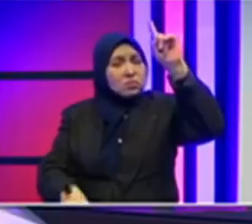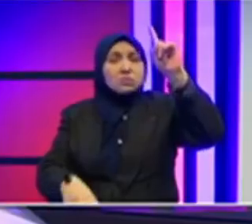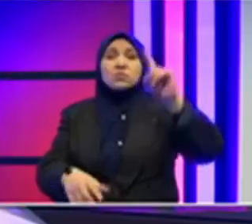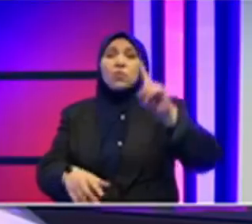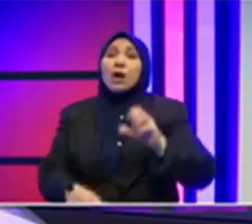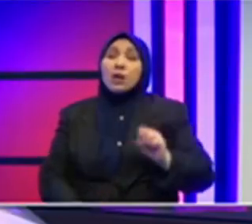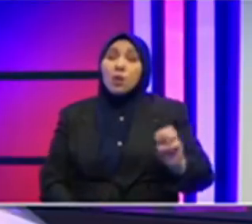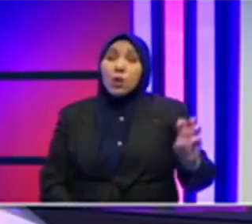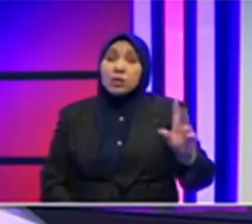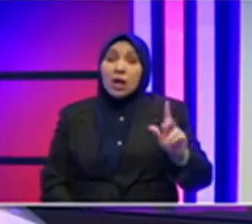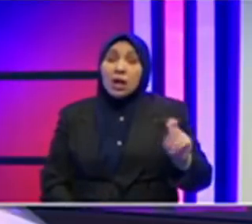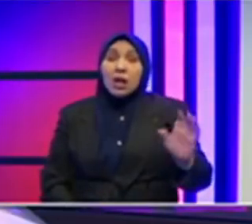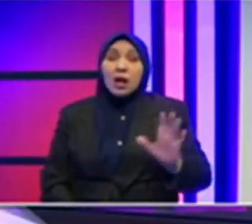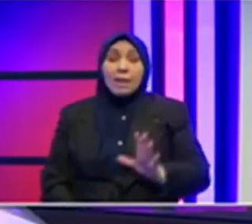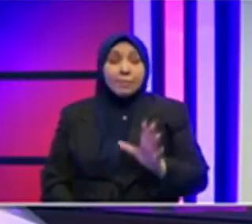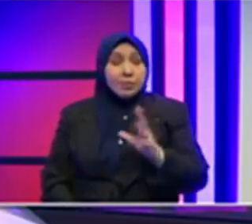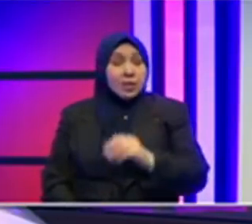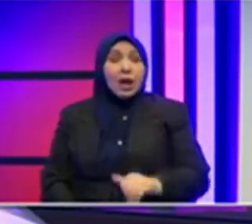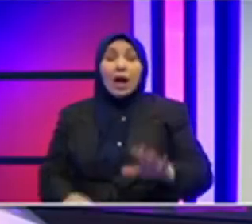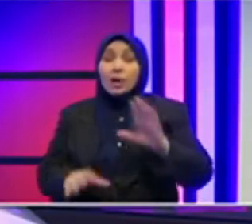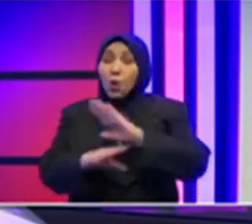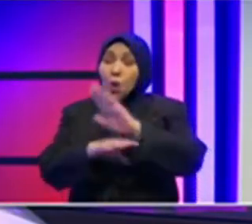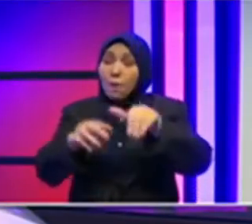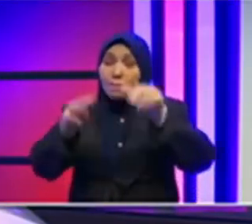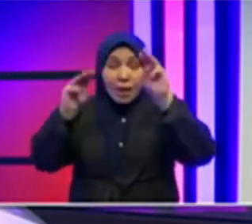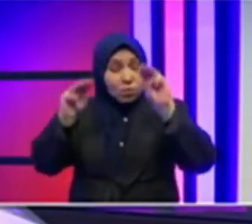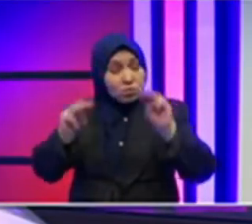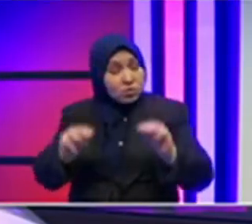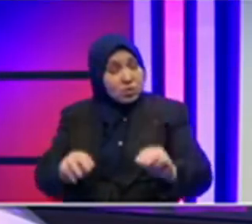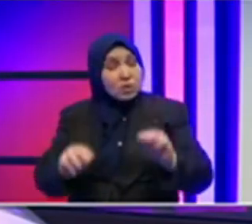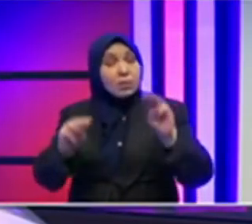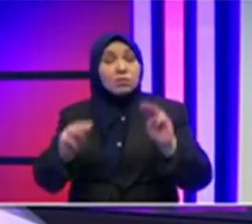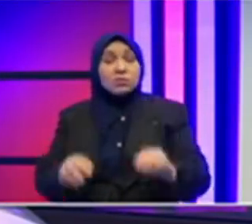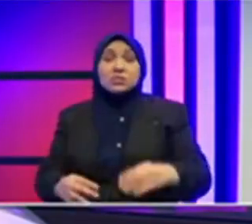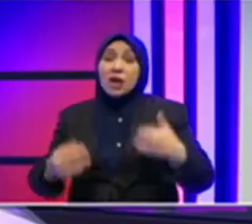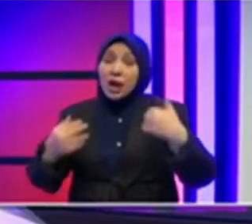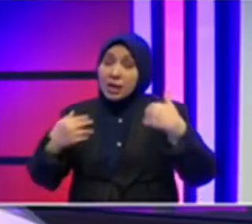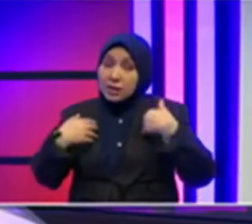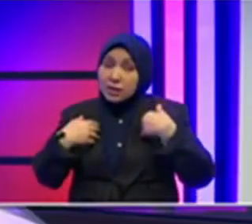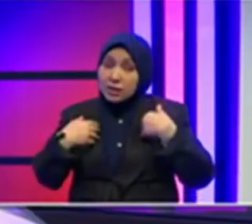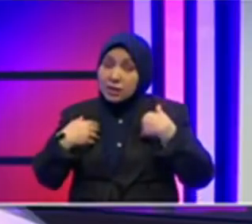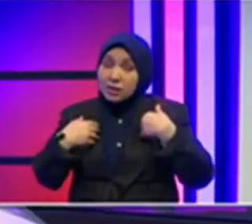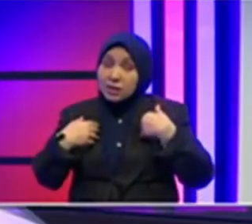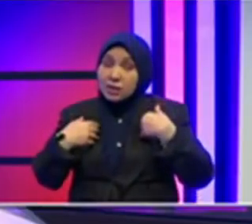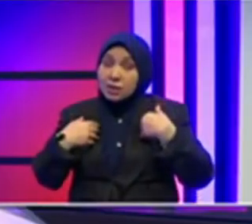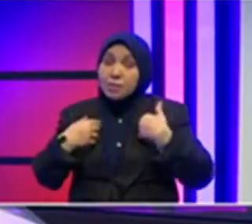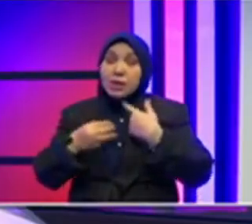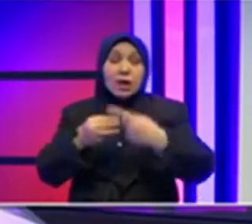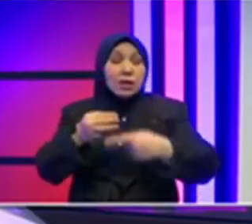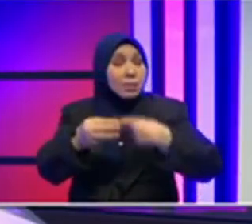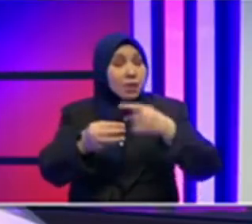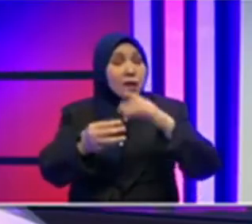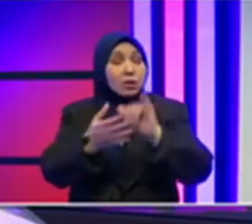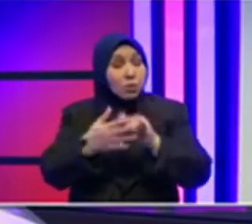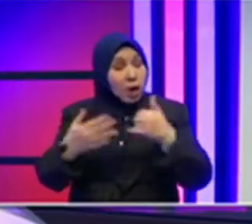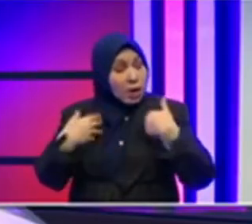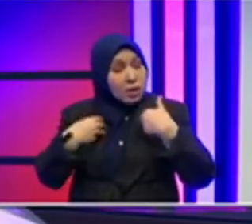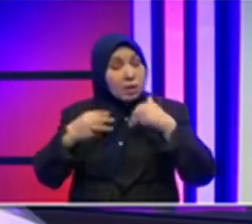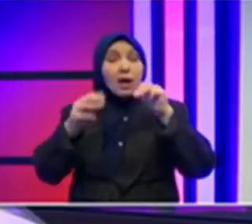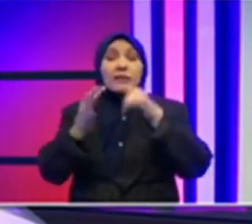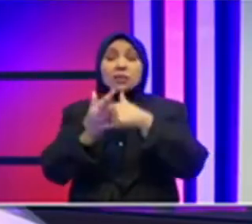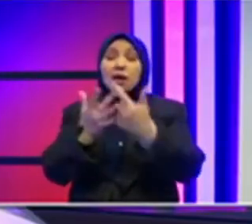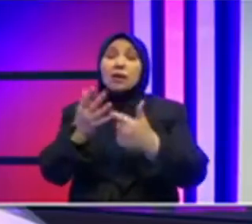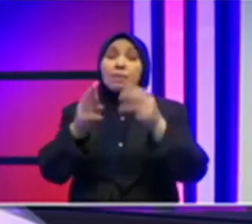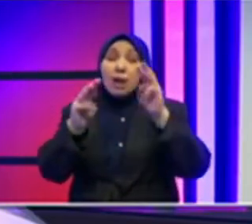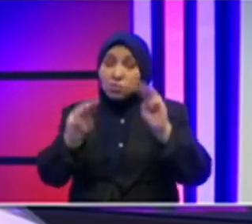wa taala. Wa minan nas, ya, dan ada lagi bila ada realiti itu, ya, perkara tersebut ada di kalangan manusia